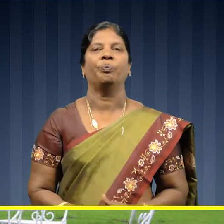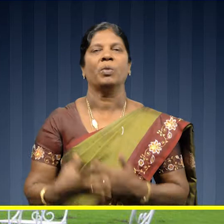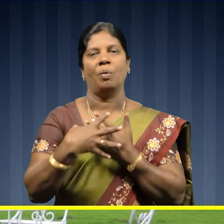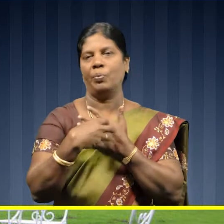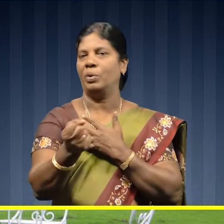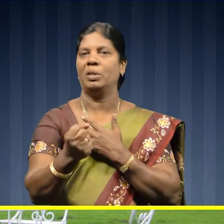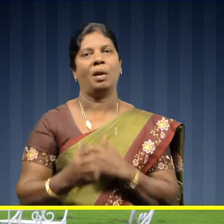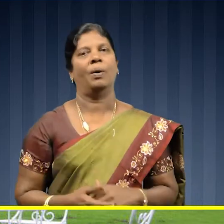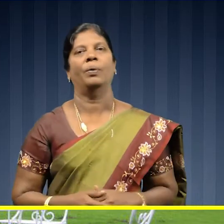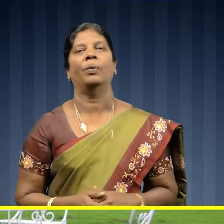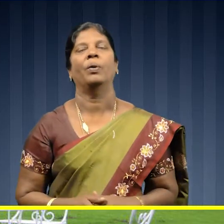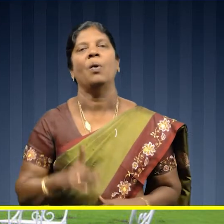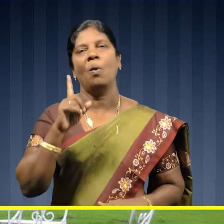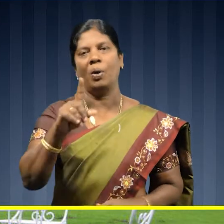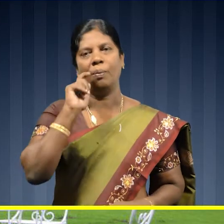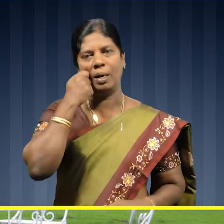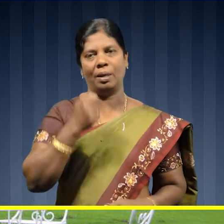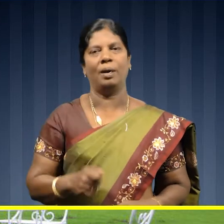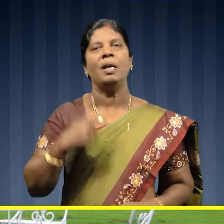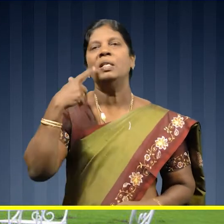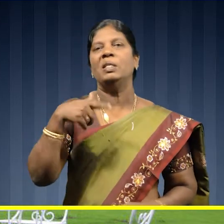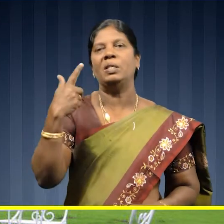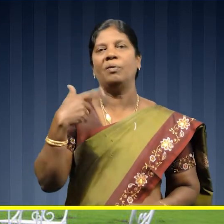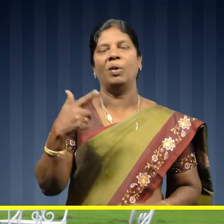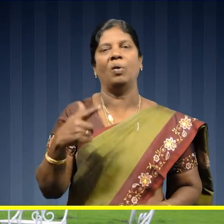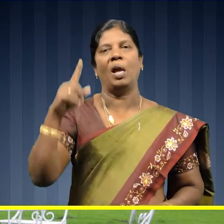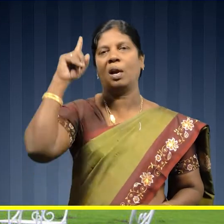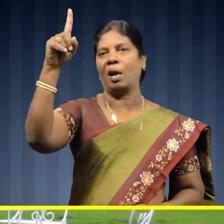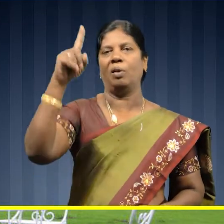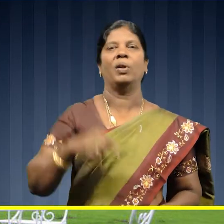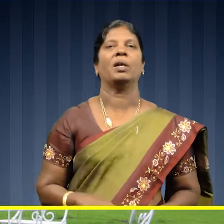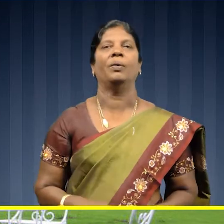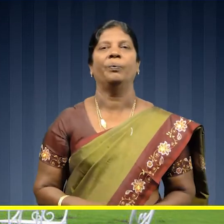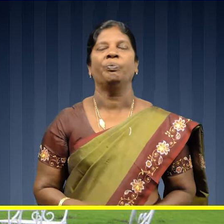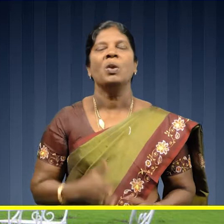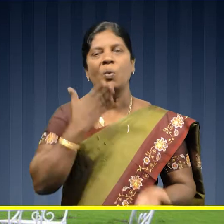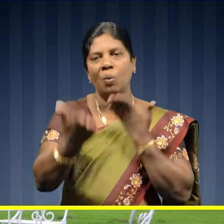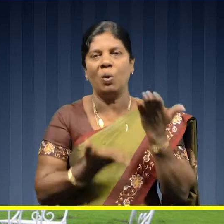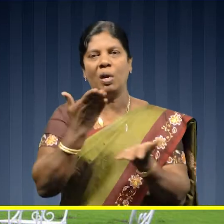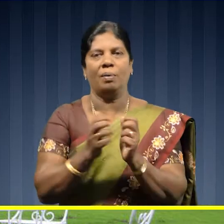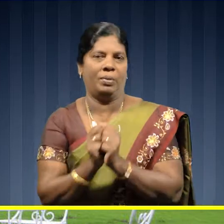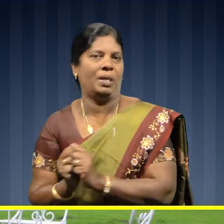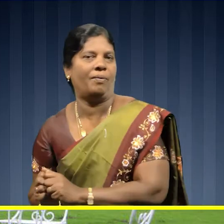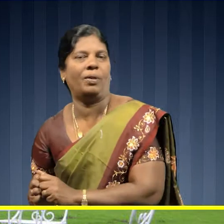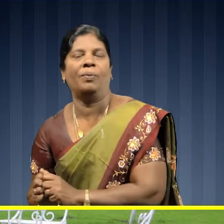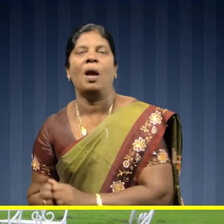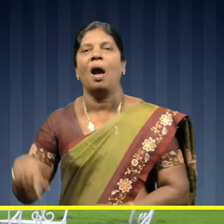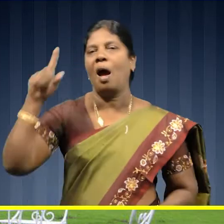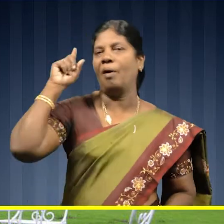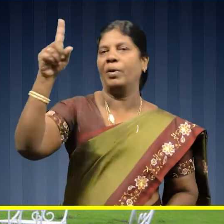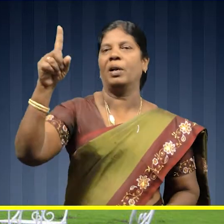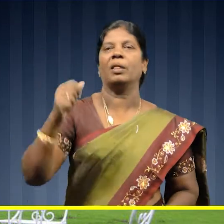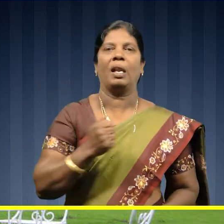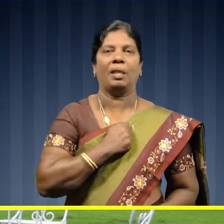தேவையில்லை. புரிந்து கொண்டீர்களா? ஒரு மனிதன் ஜீவனுள்ள கடவுளுக்கு ஊழியம்